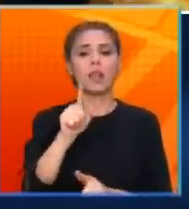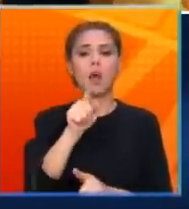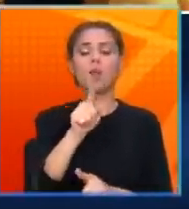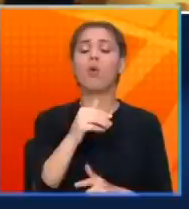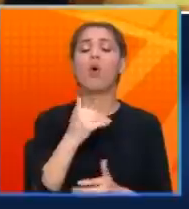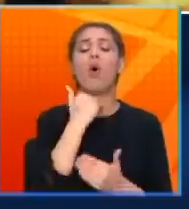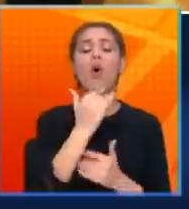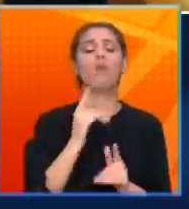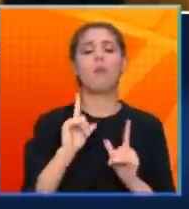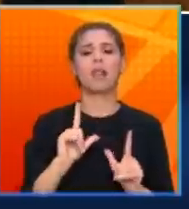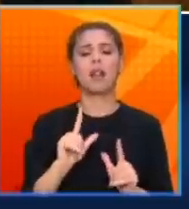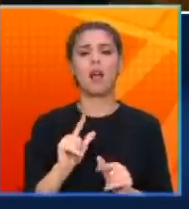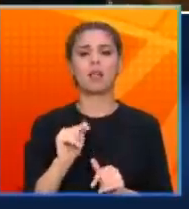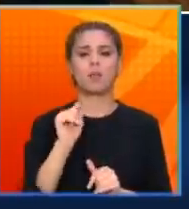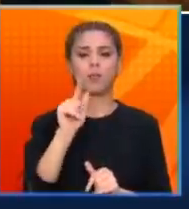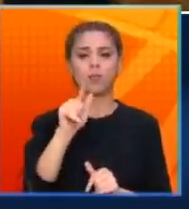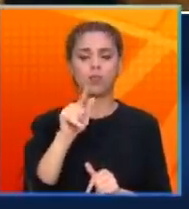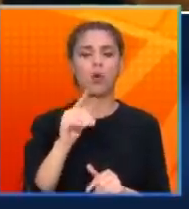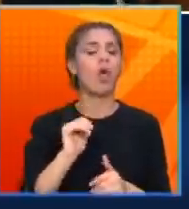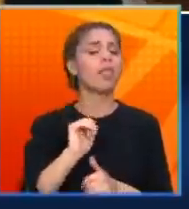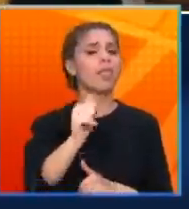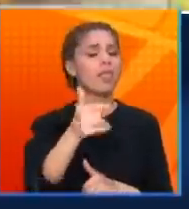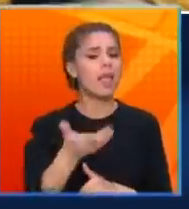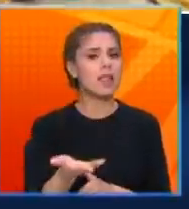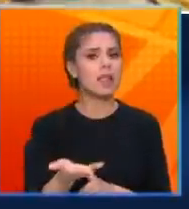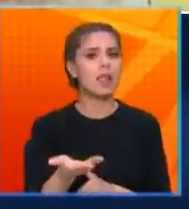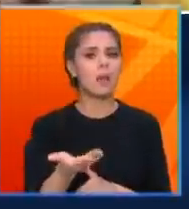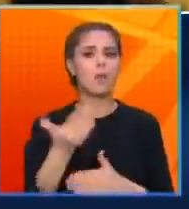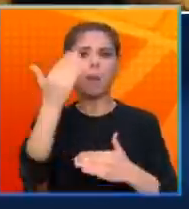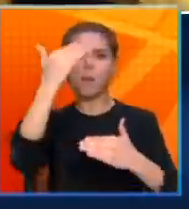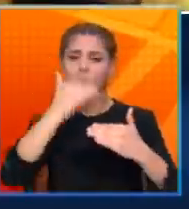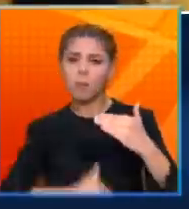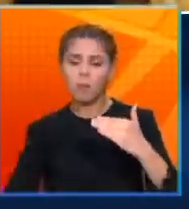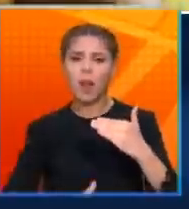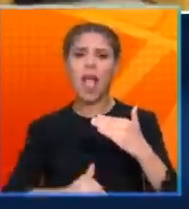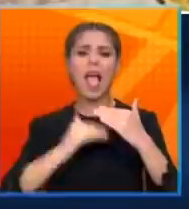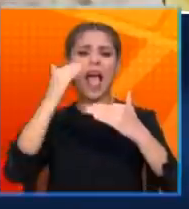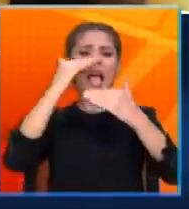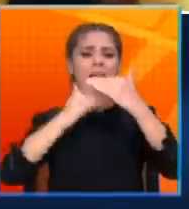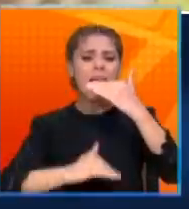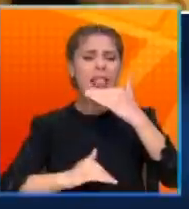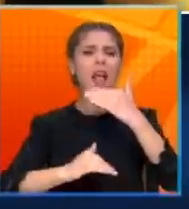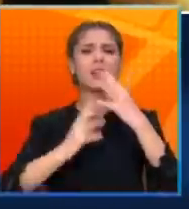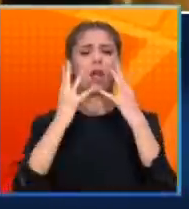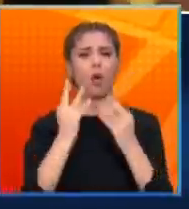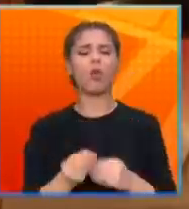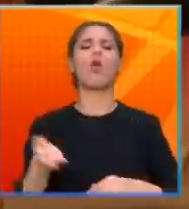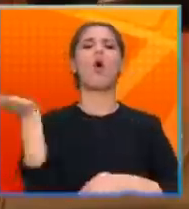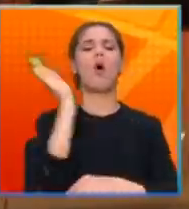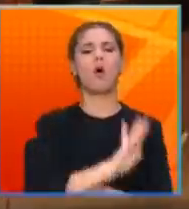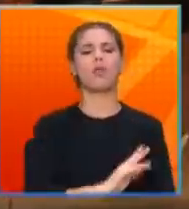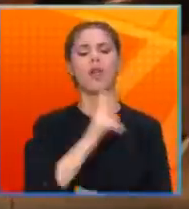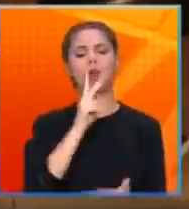şey olmamalı zaten. Yani bu ne zaman ki yere vurur, en alt düzeye gelir, ondan